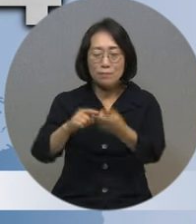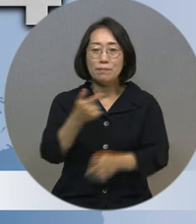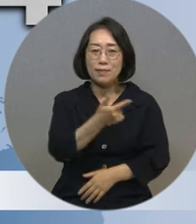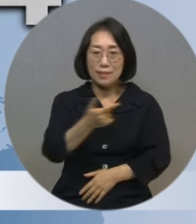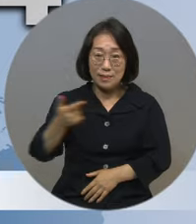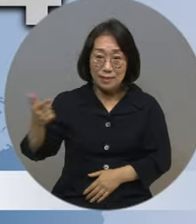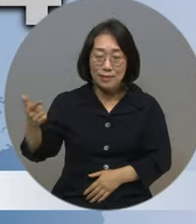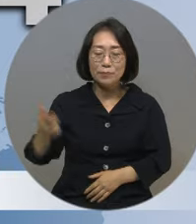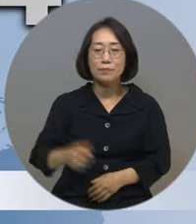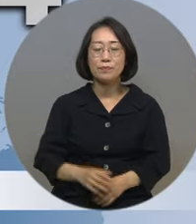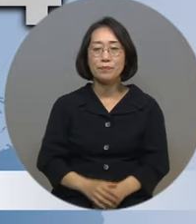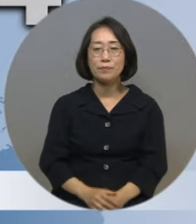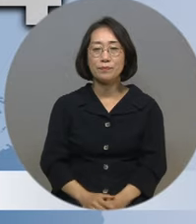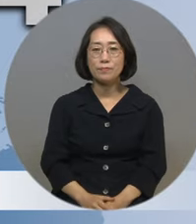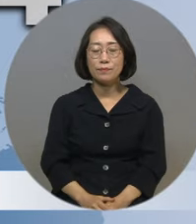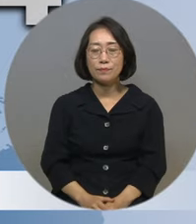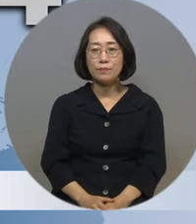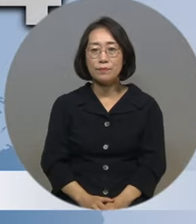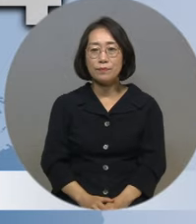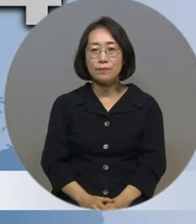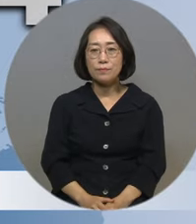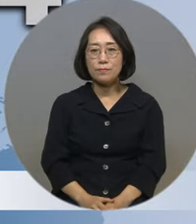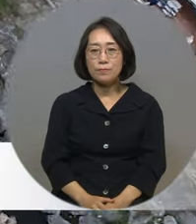있습니다. 김영재 기자가 소개합니다.